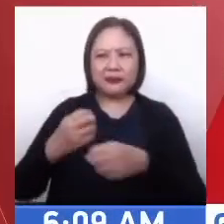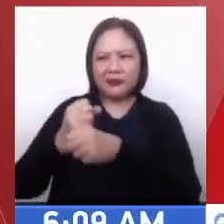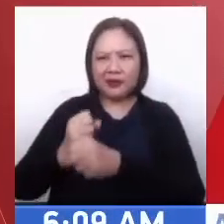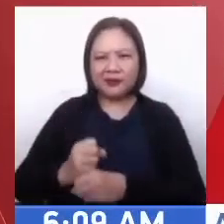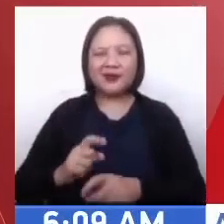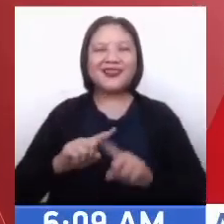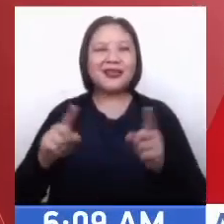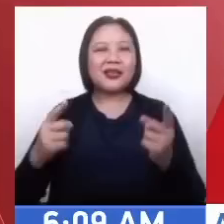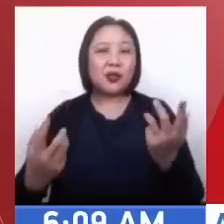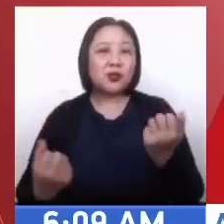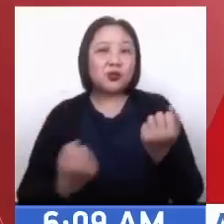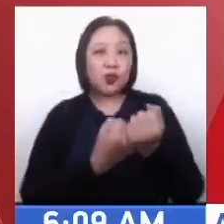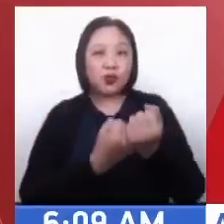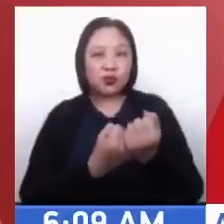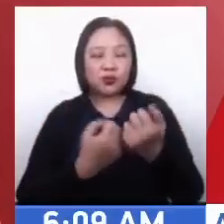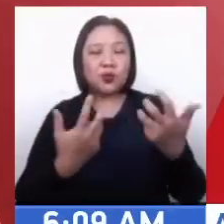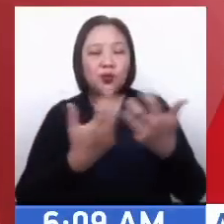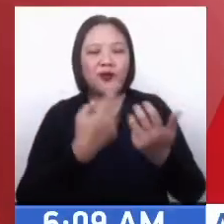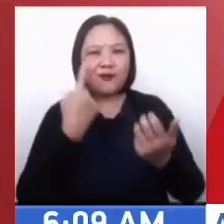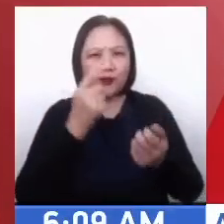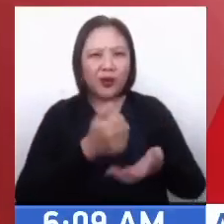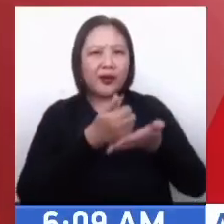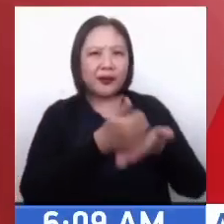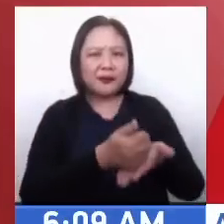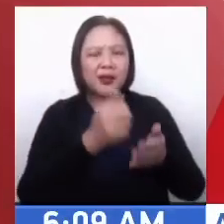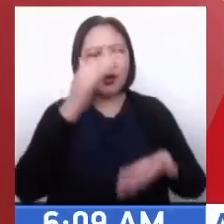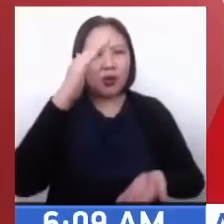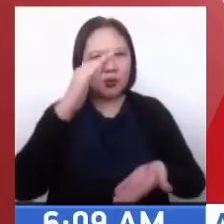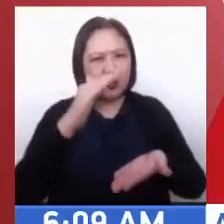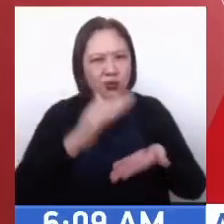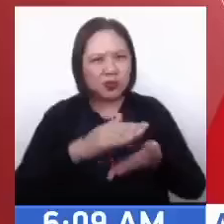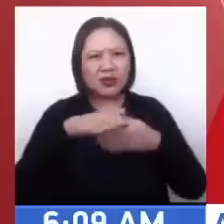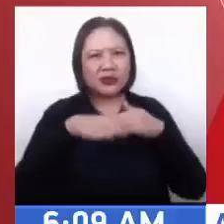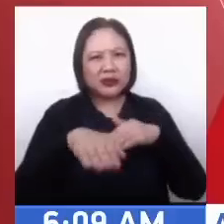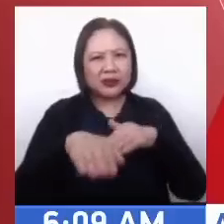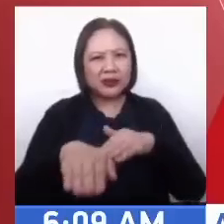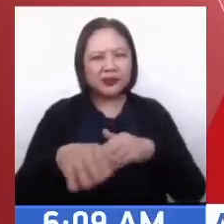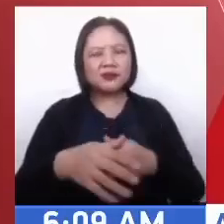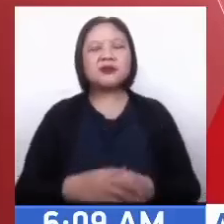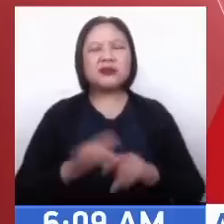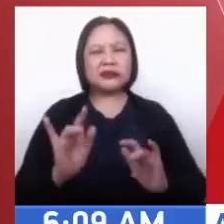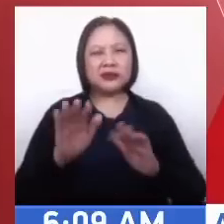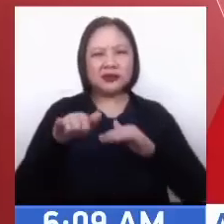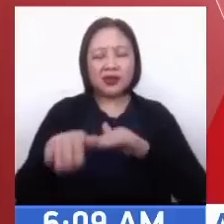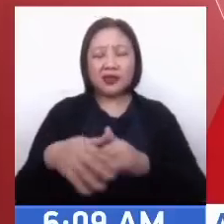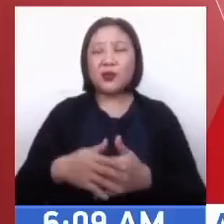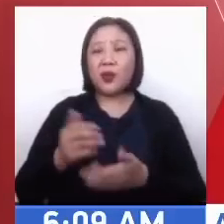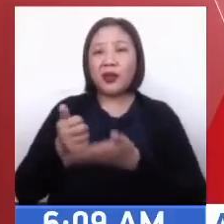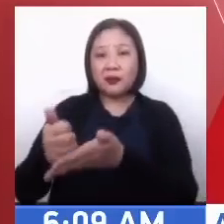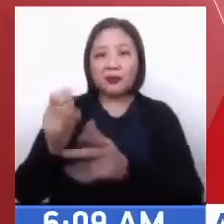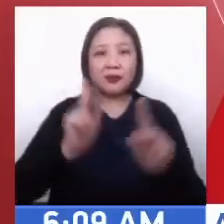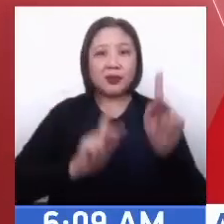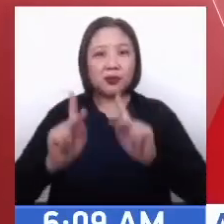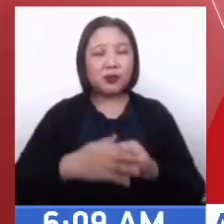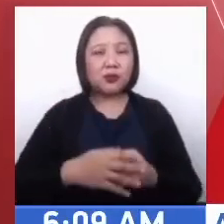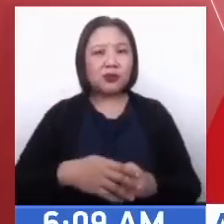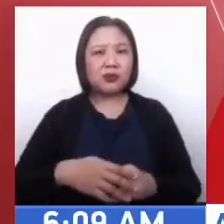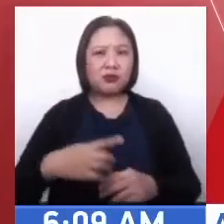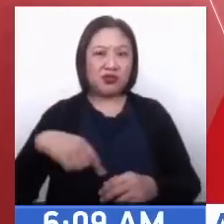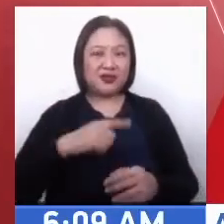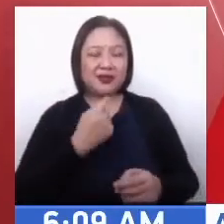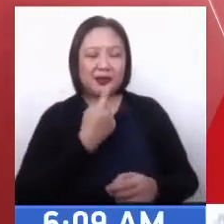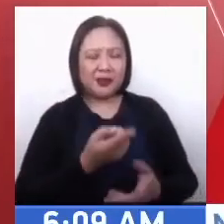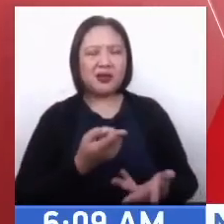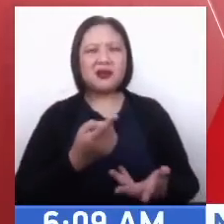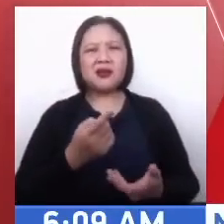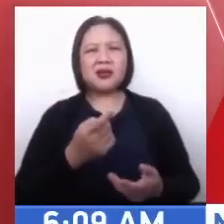all those. Eh, sana mabawasan, sana sumunod natin mga kababayan, hindi naman namin kinikitil na mag-travel sila. Mm-hmm.